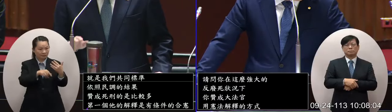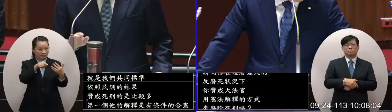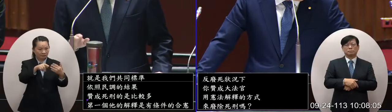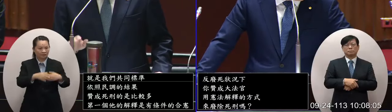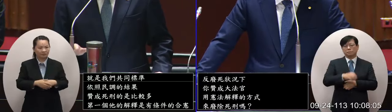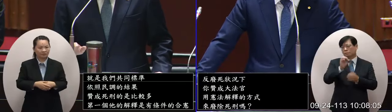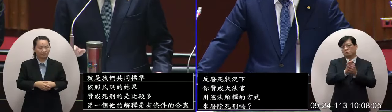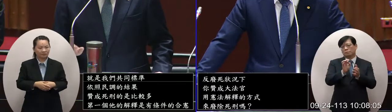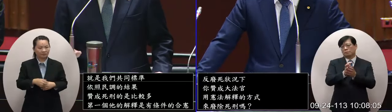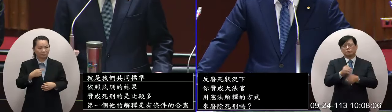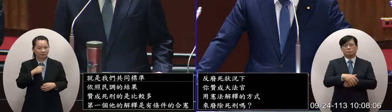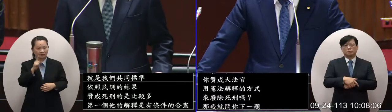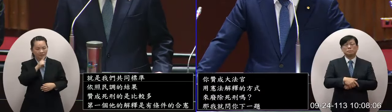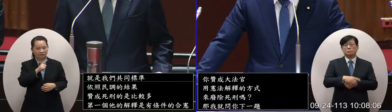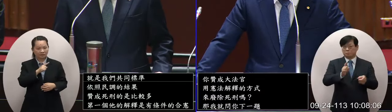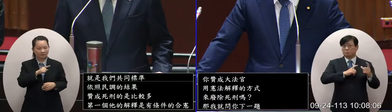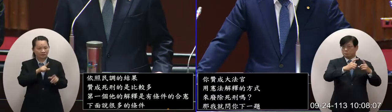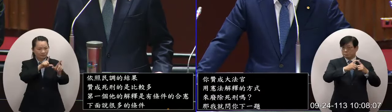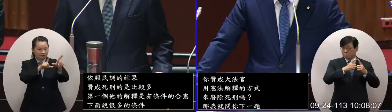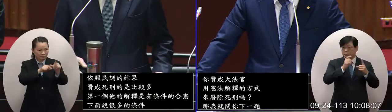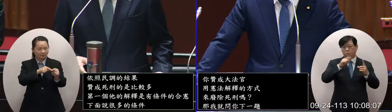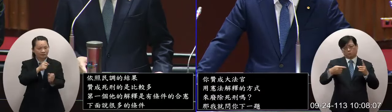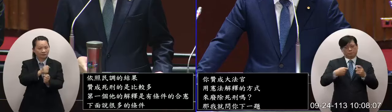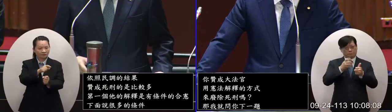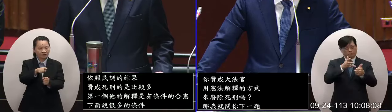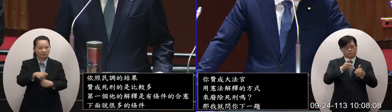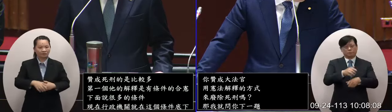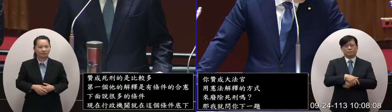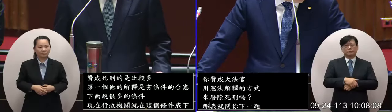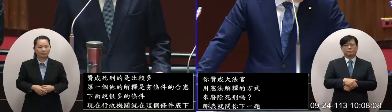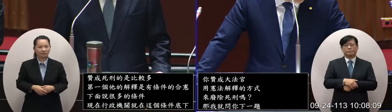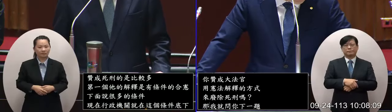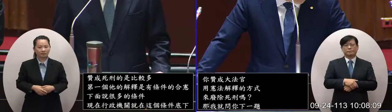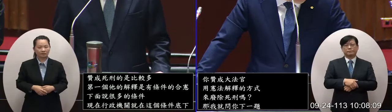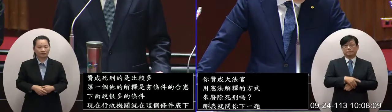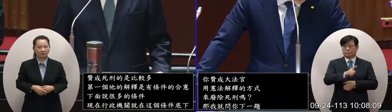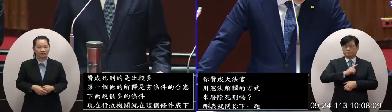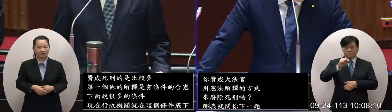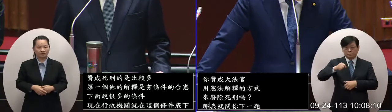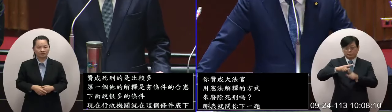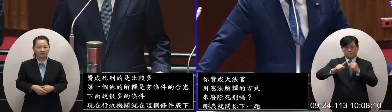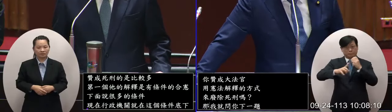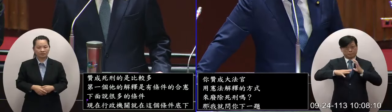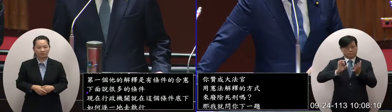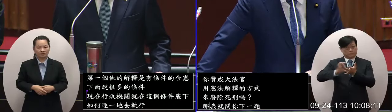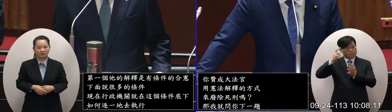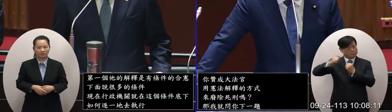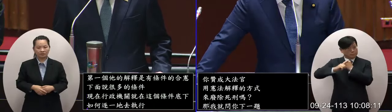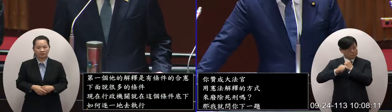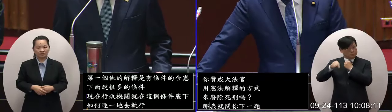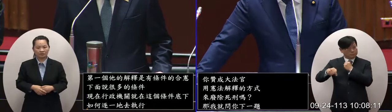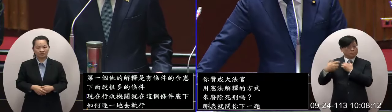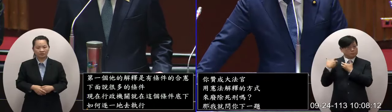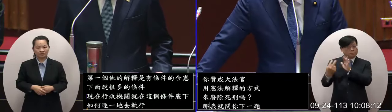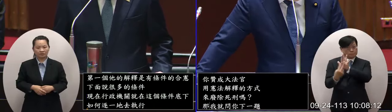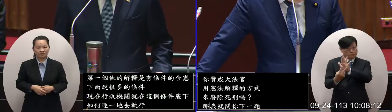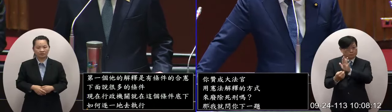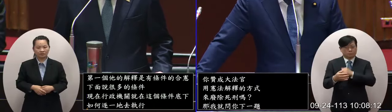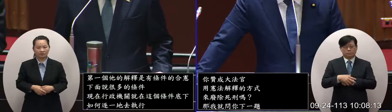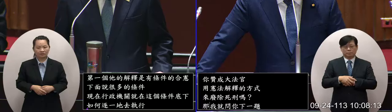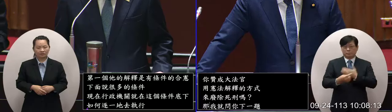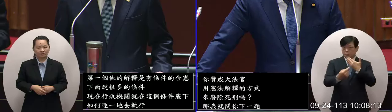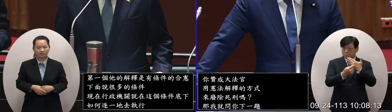如何逐一的去执行。 你的回答是我下一个要问的问题了哈。那你赞成大法官用宪法解释的方式，